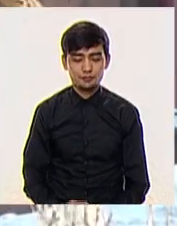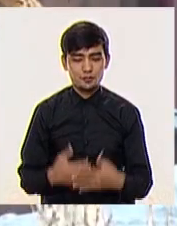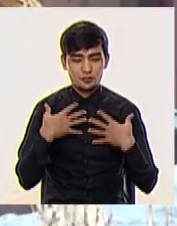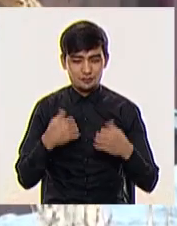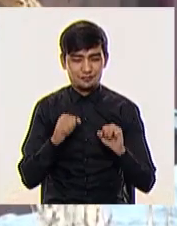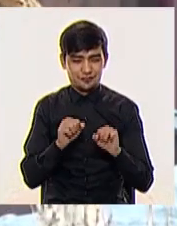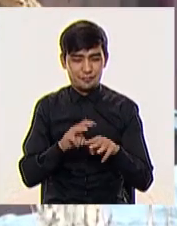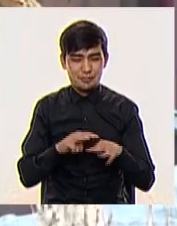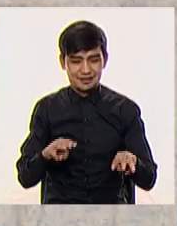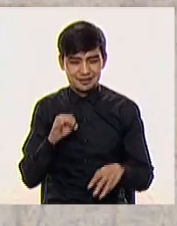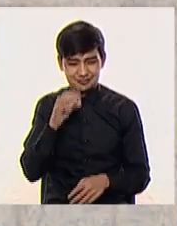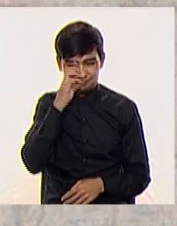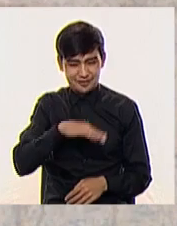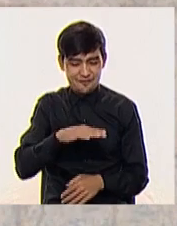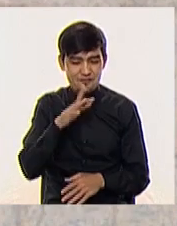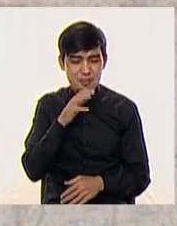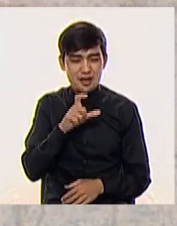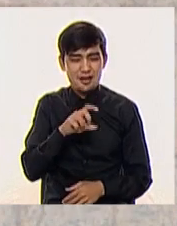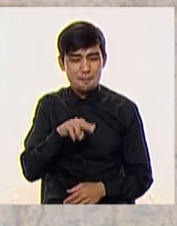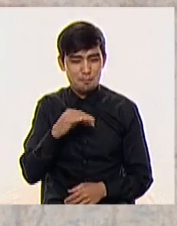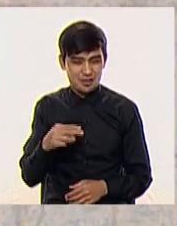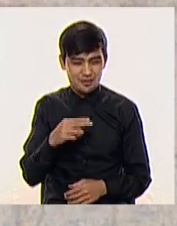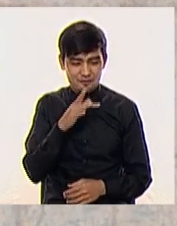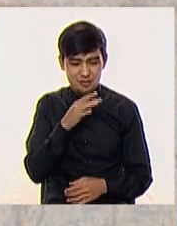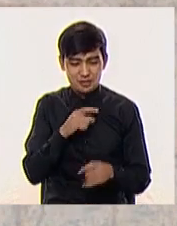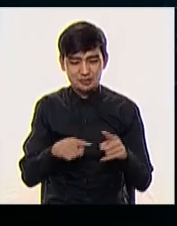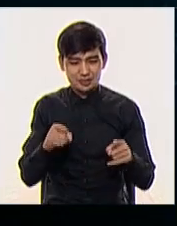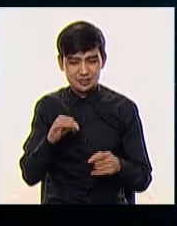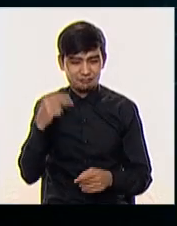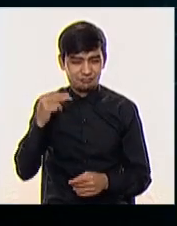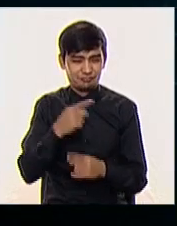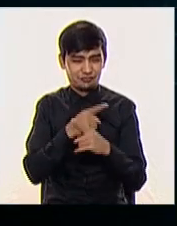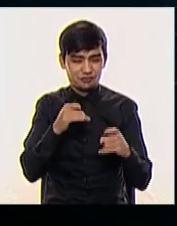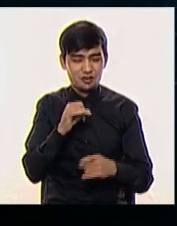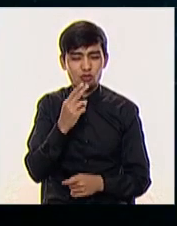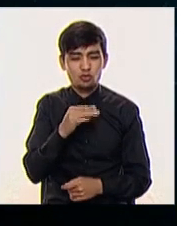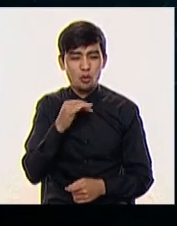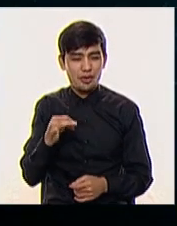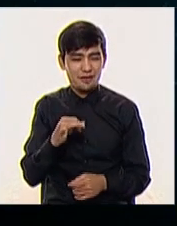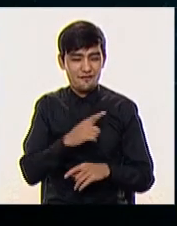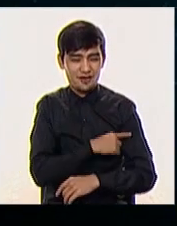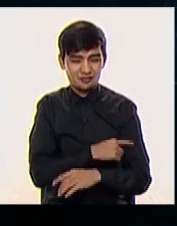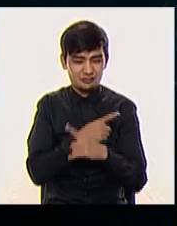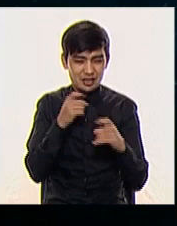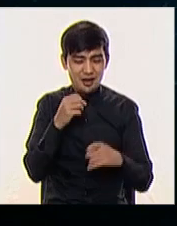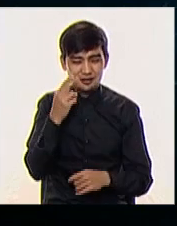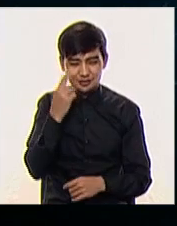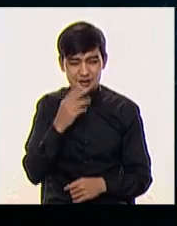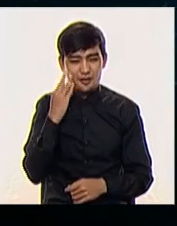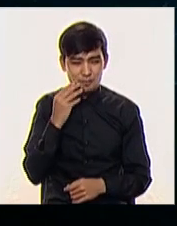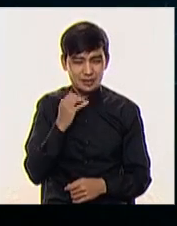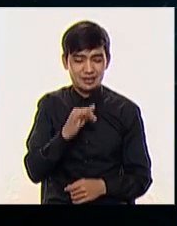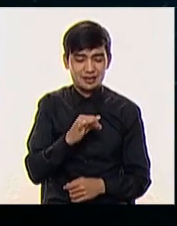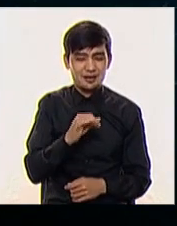Денсаулық сақтау министрі елдегі эпидахуалдың күрделеніп бара жатқанын айтып дабыл қақты. Цойдың айтуынша, қазіргі таңда Нұр-Сұлтан, Алматы, Батыс Қазақстан